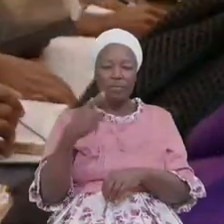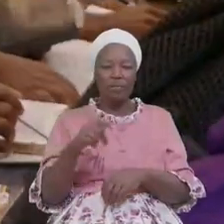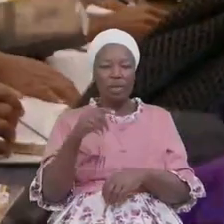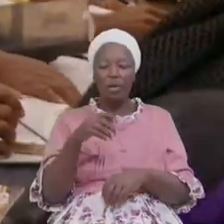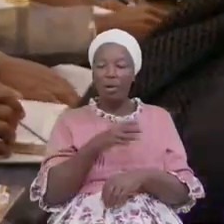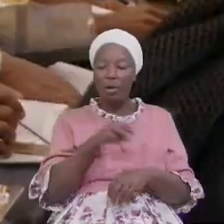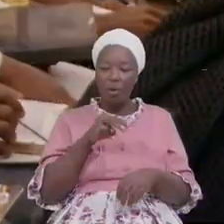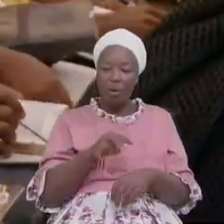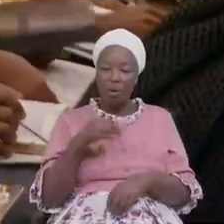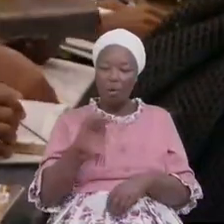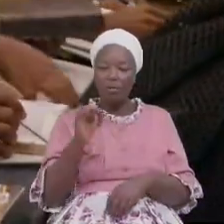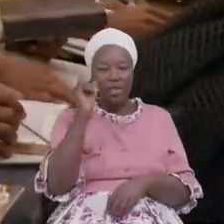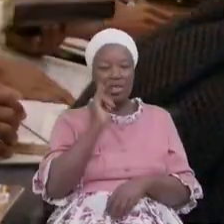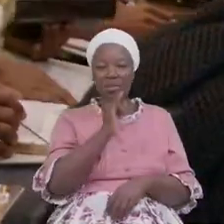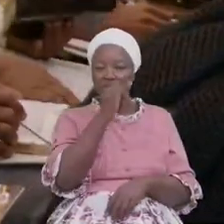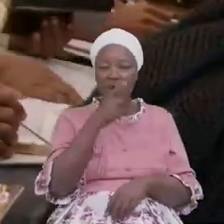L'Israël de Dieu.